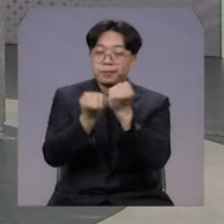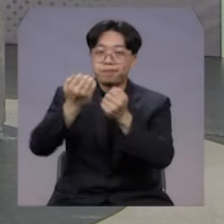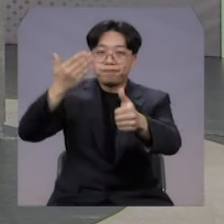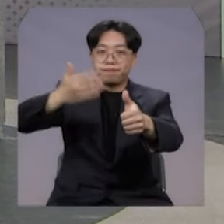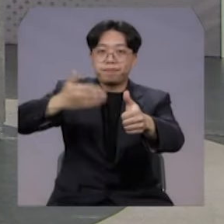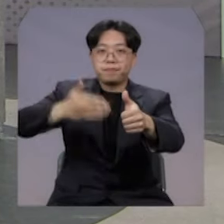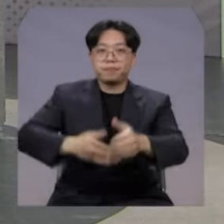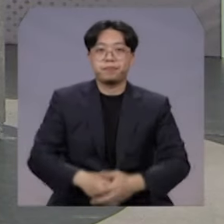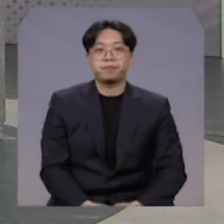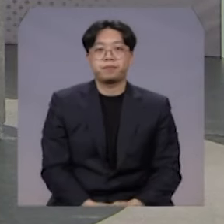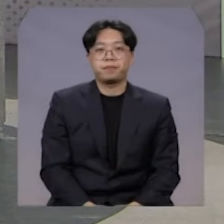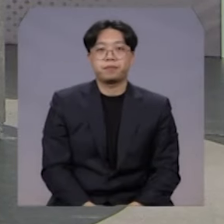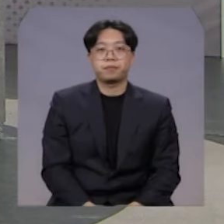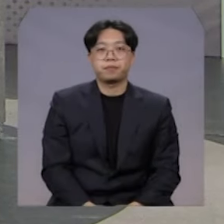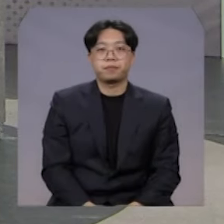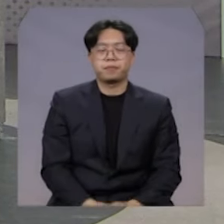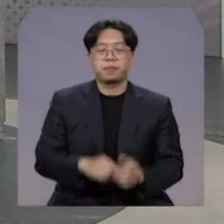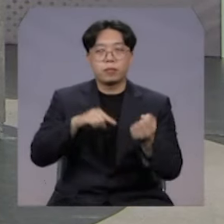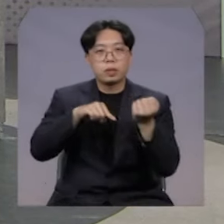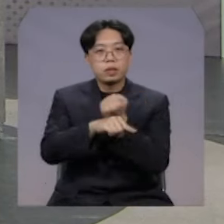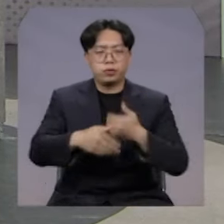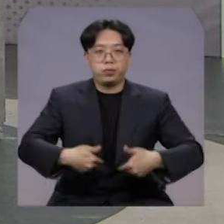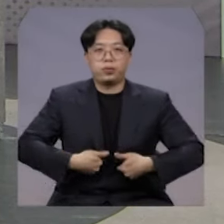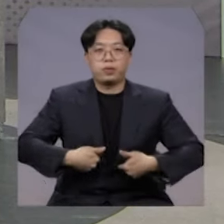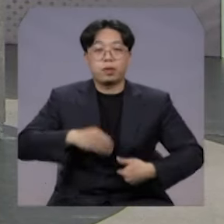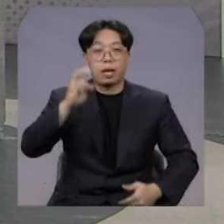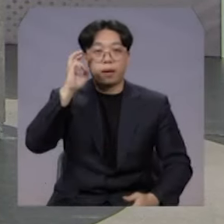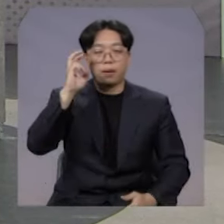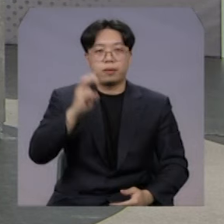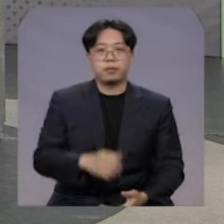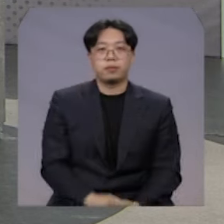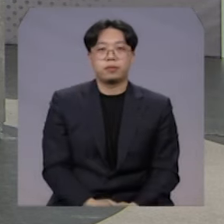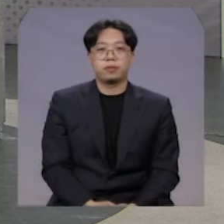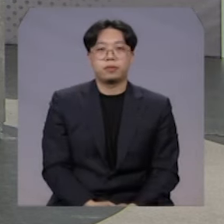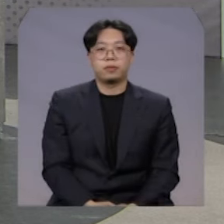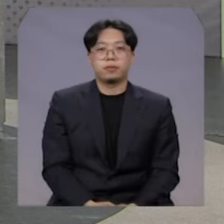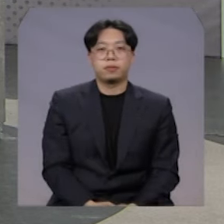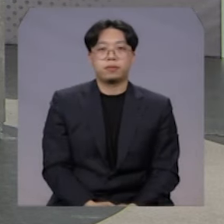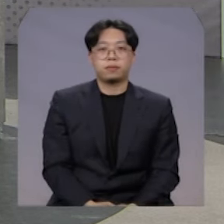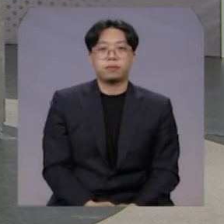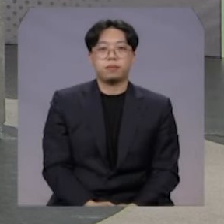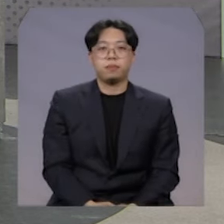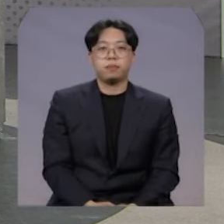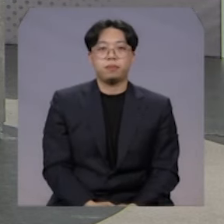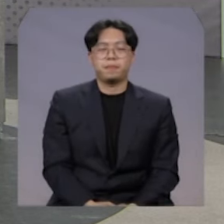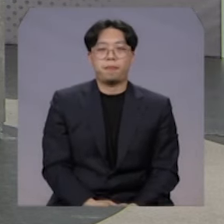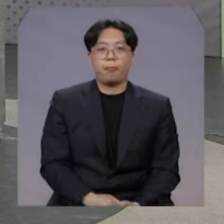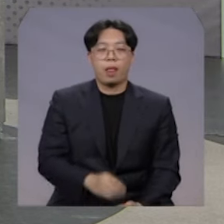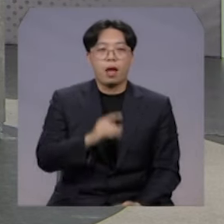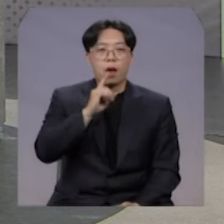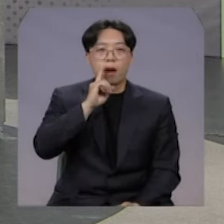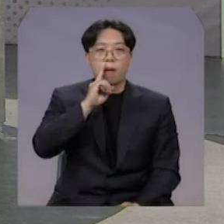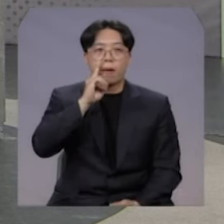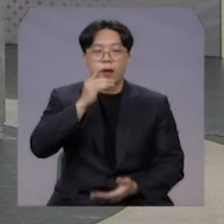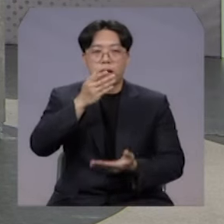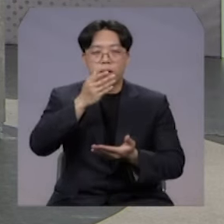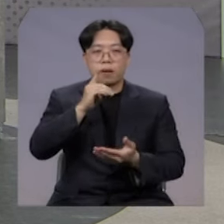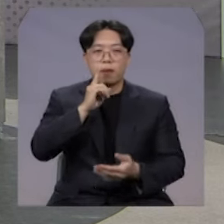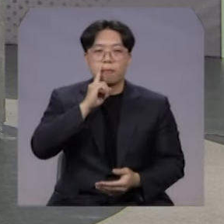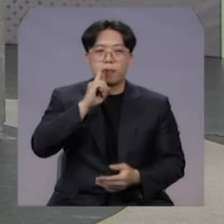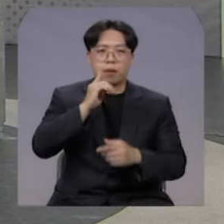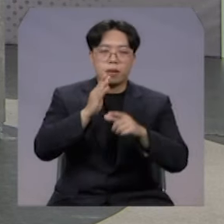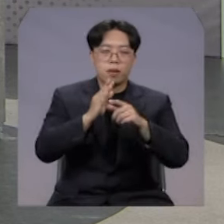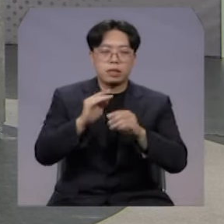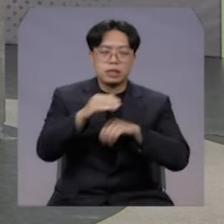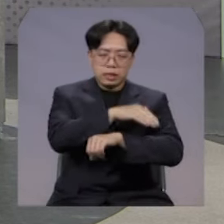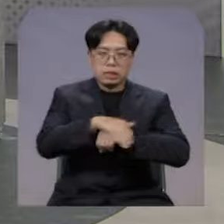아니 그렇습니다. 우리가 네, 근거가 필요할 것 같습니다. 그러니까요. 그러니까 자꾸 중간에 얘기하지 마시고 끊으지 마시고 실제로